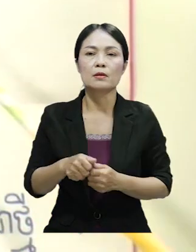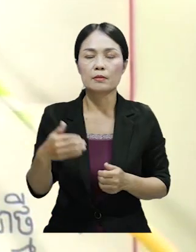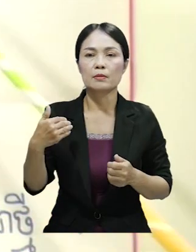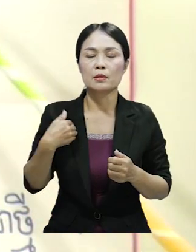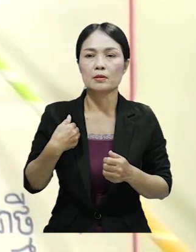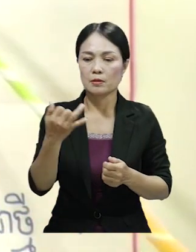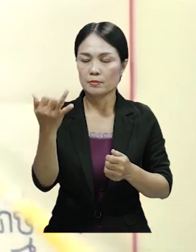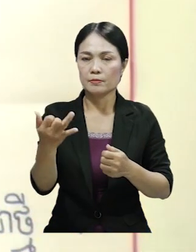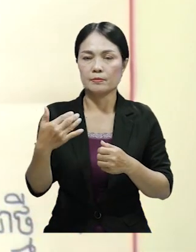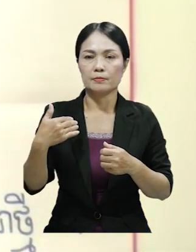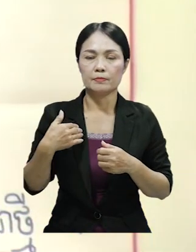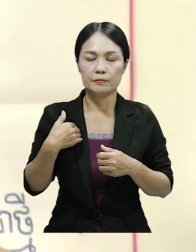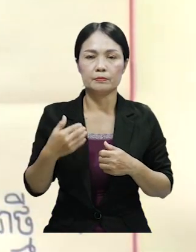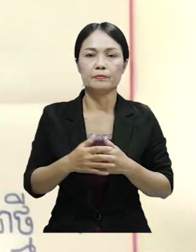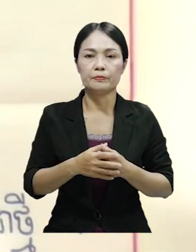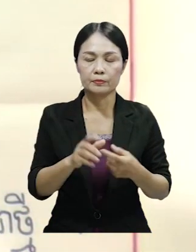7